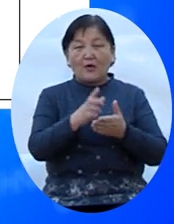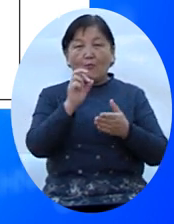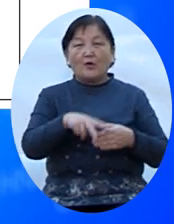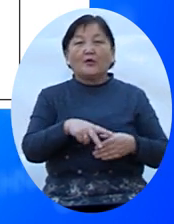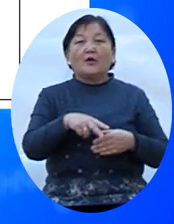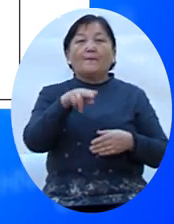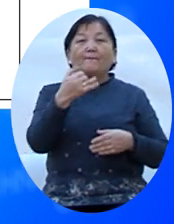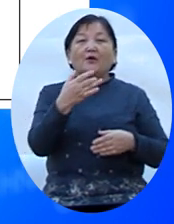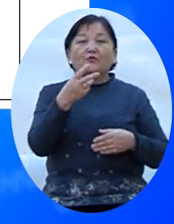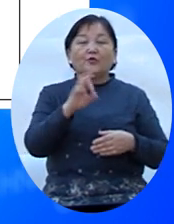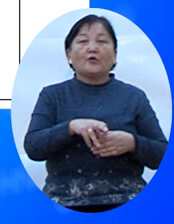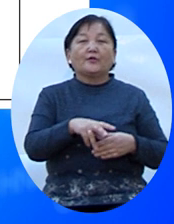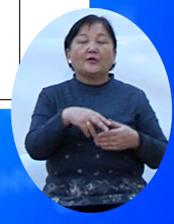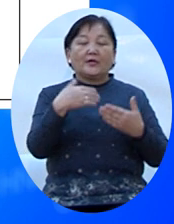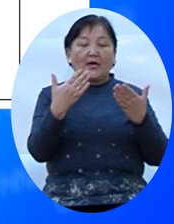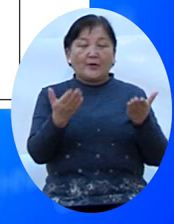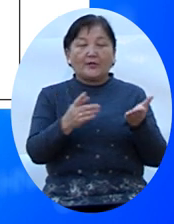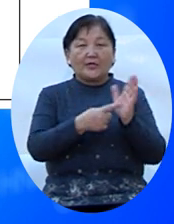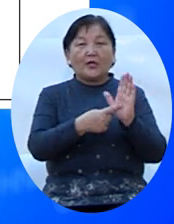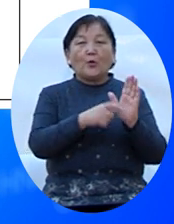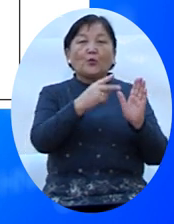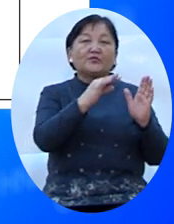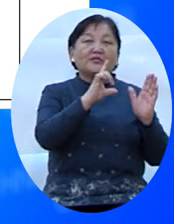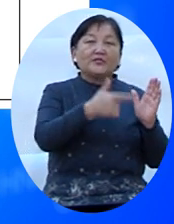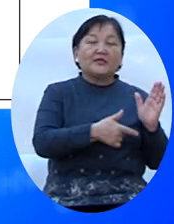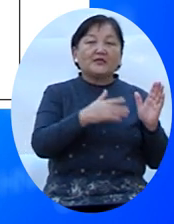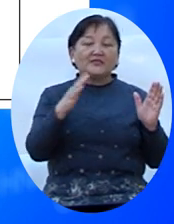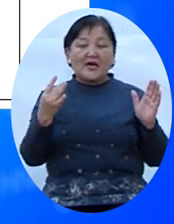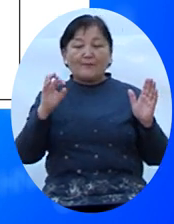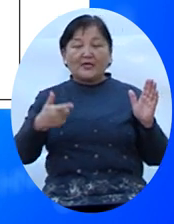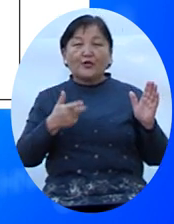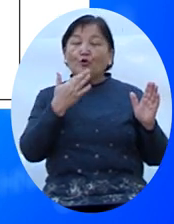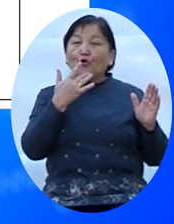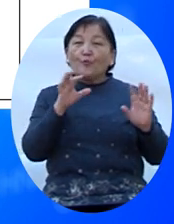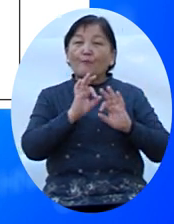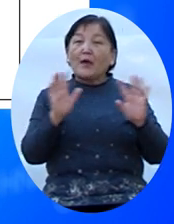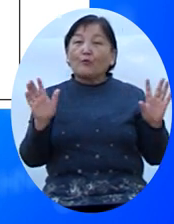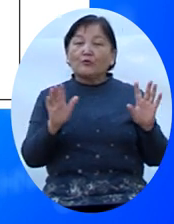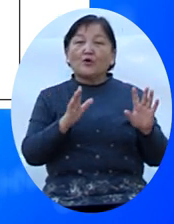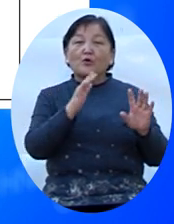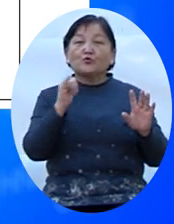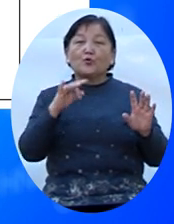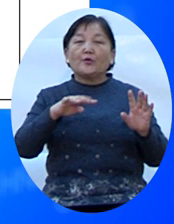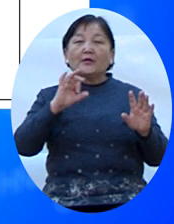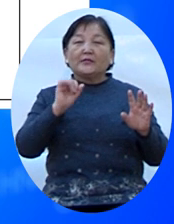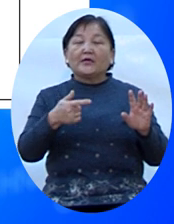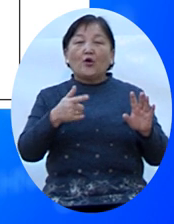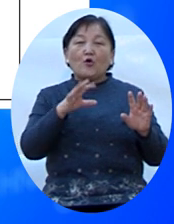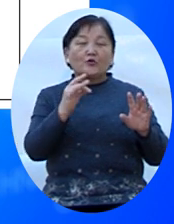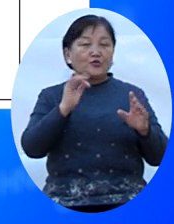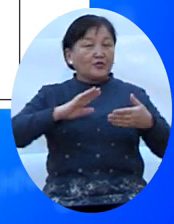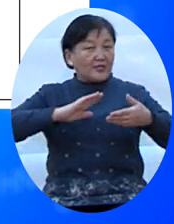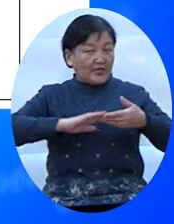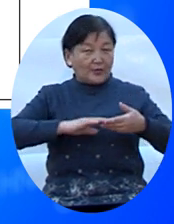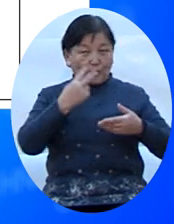фатленийг хүчлэлэг болон сармаг орчинд өнгө үзүүлдэг учраас суурлаг орчинг танихад хэрэглэдэг. За хүрэн байцааны индикатор байгаа.